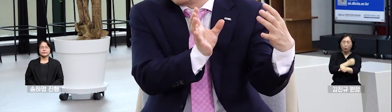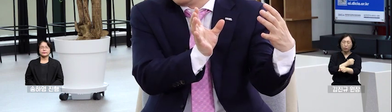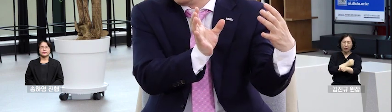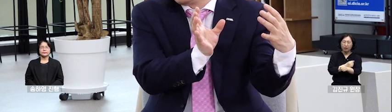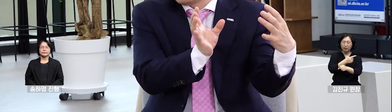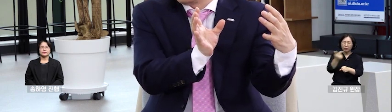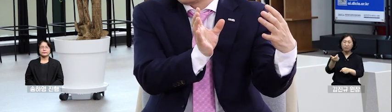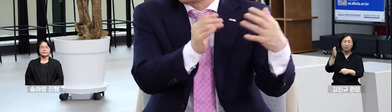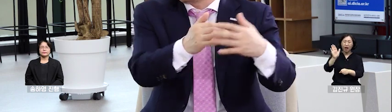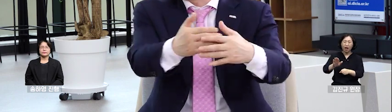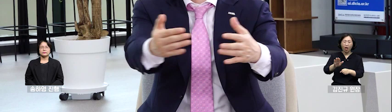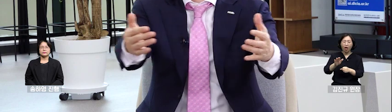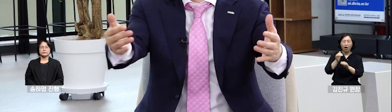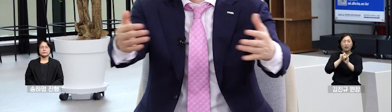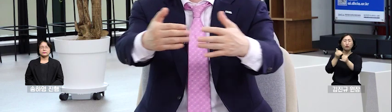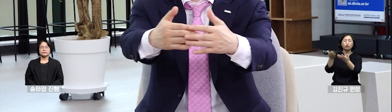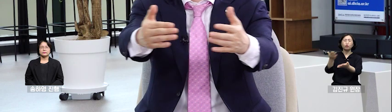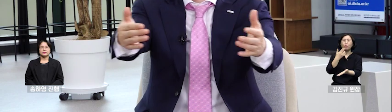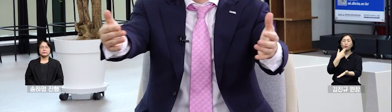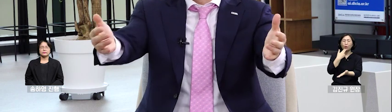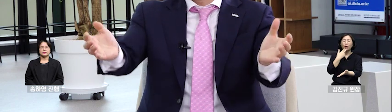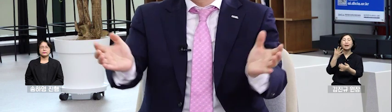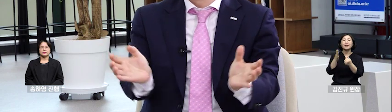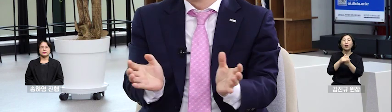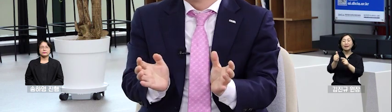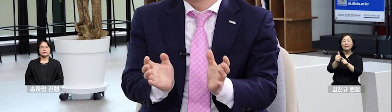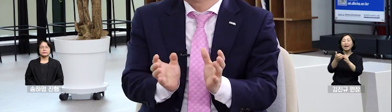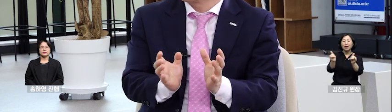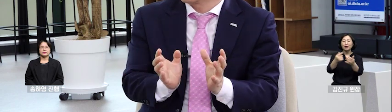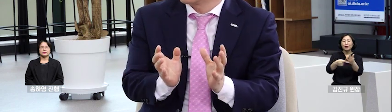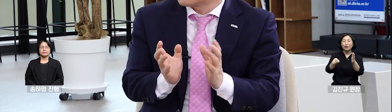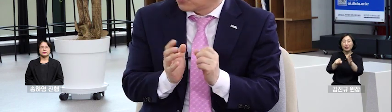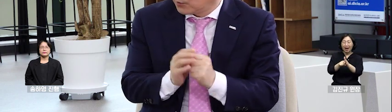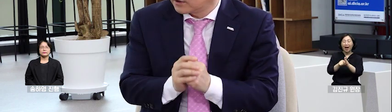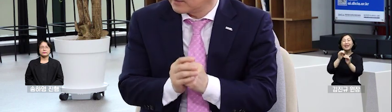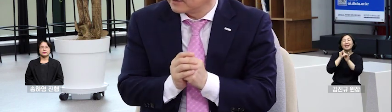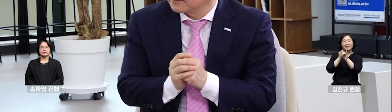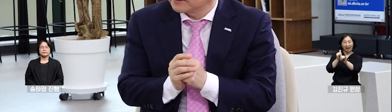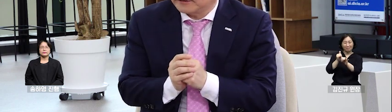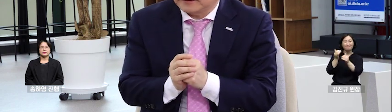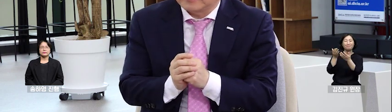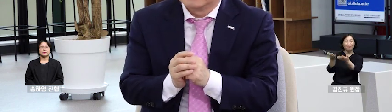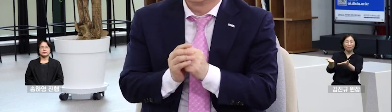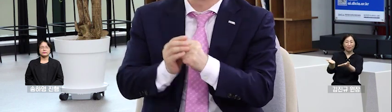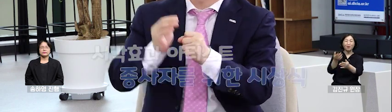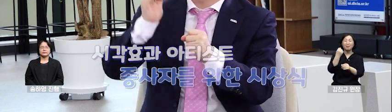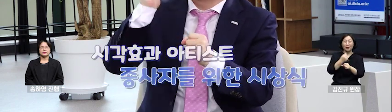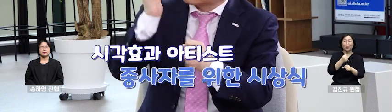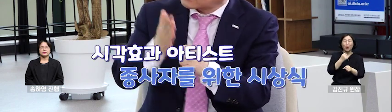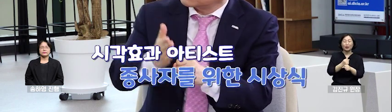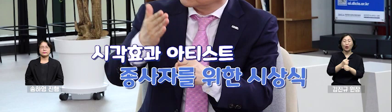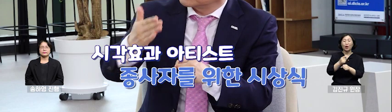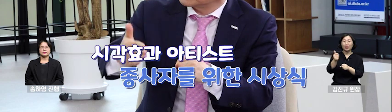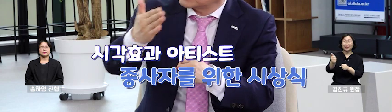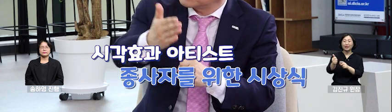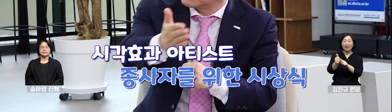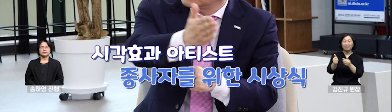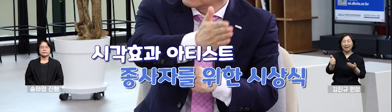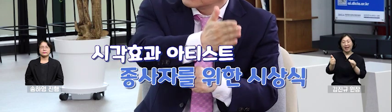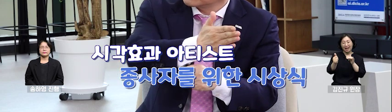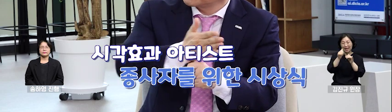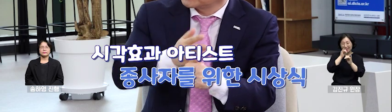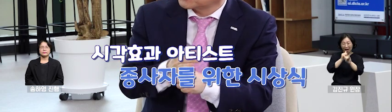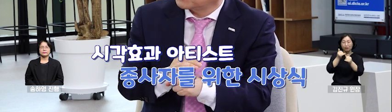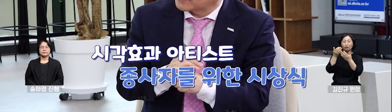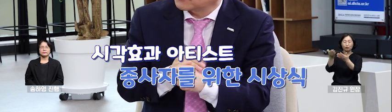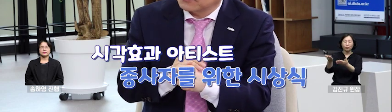주지 못하는 그 부분 때문에 저희가 호재로 만약 그 분들을 위한 특성에서 콘텐츠 어워드 를 만들어서 그 분들한테 상을 주는 프로그램을